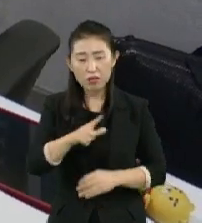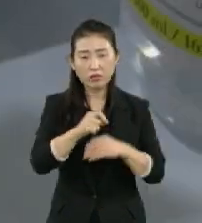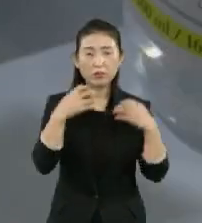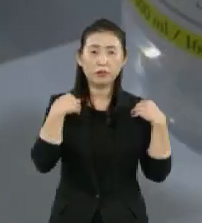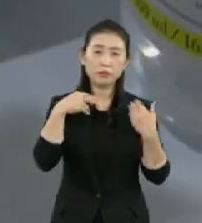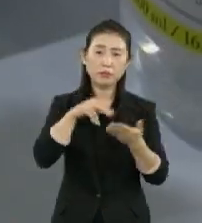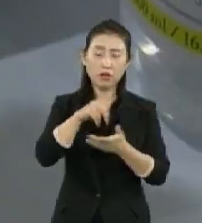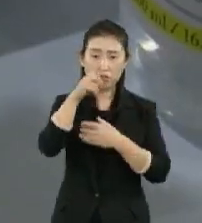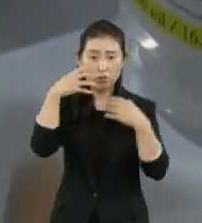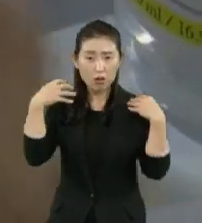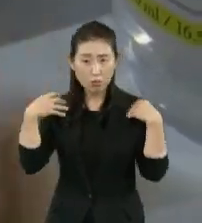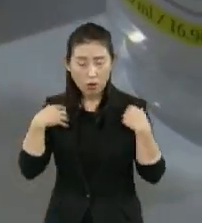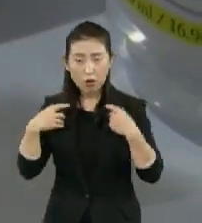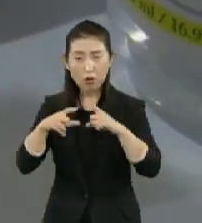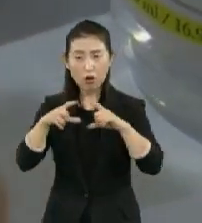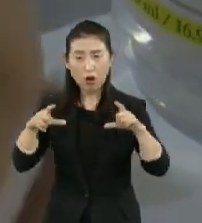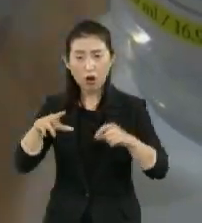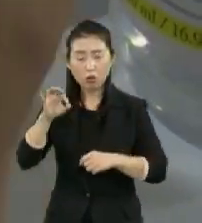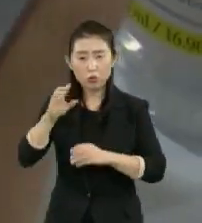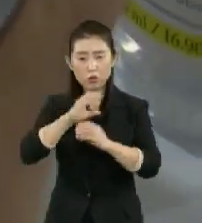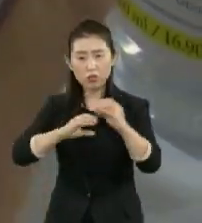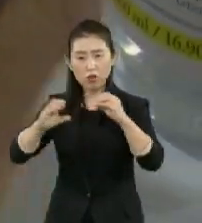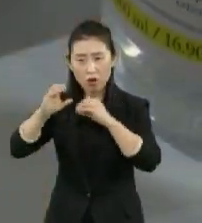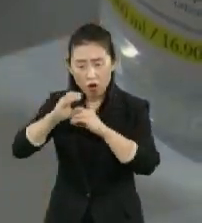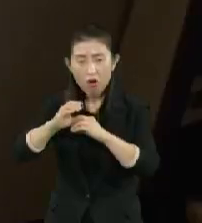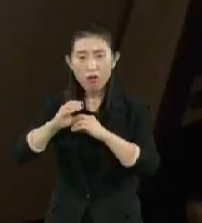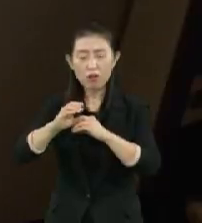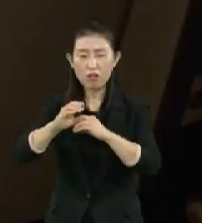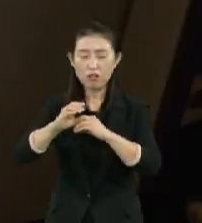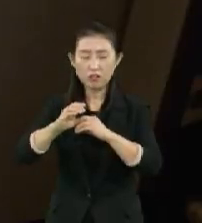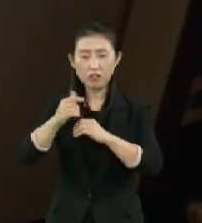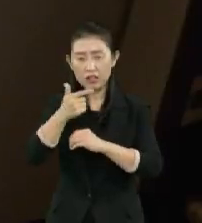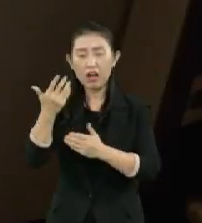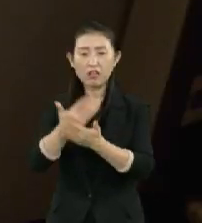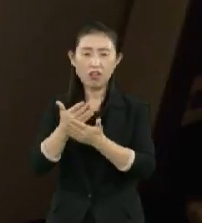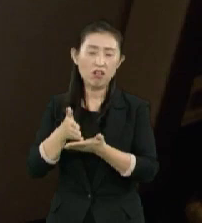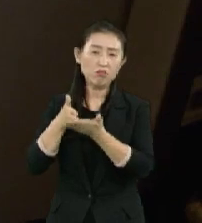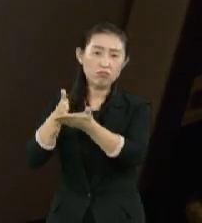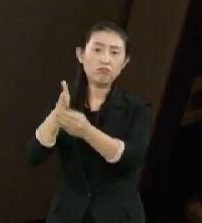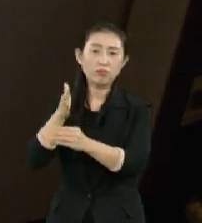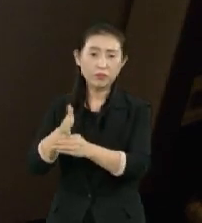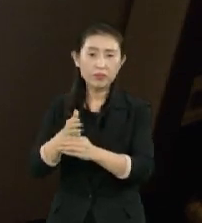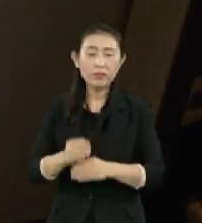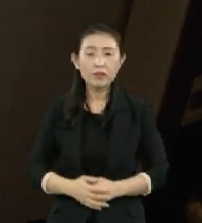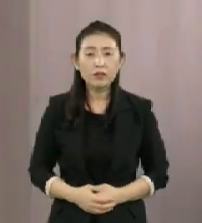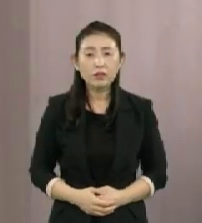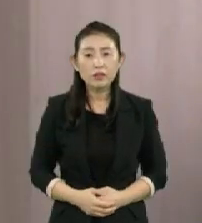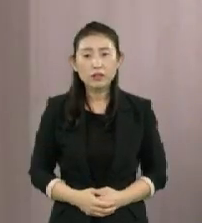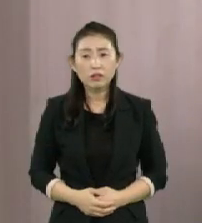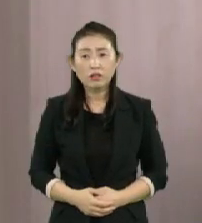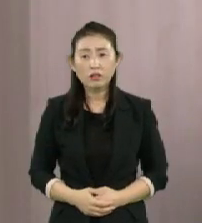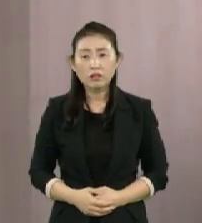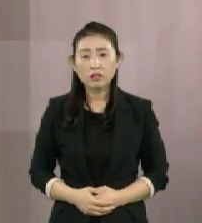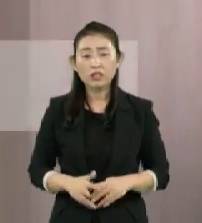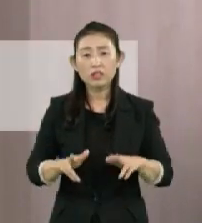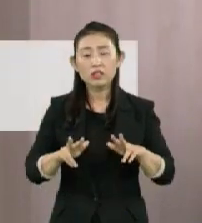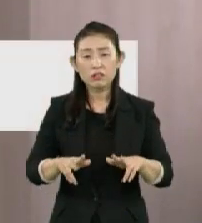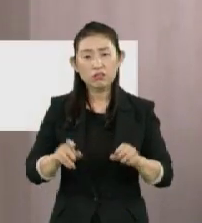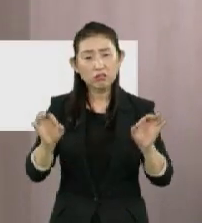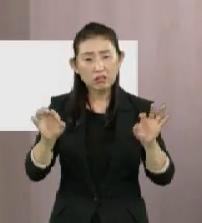지자체들도 정부의 지역화폐 지원 예산을 올해보다 대폭 확대 편성을 요구하고 나섰습니다.